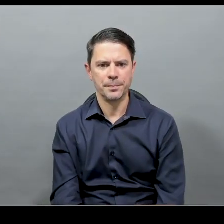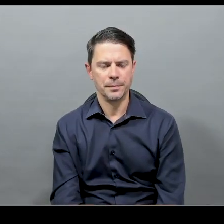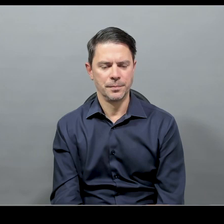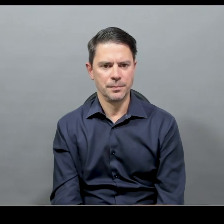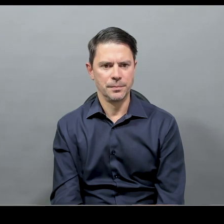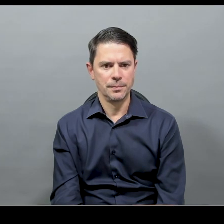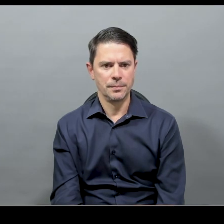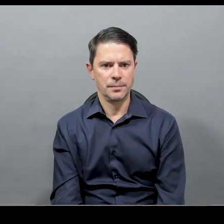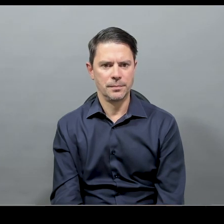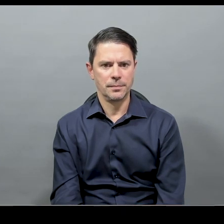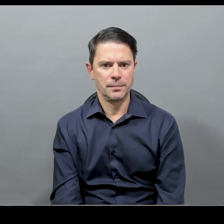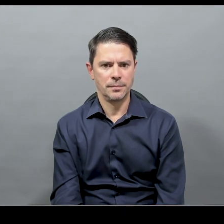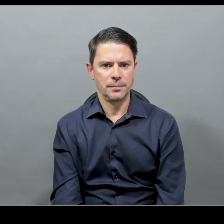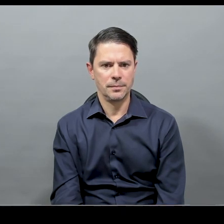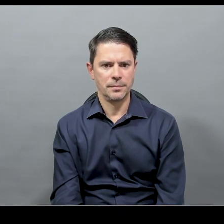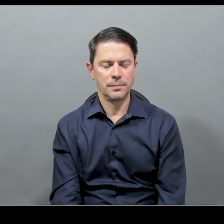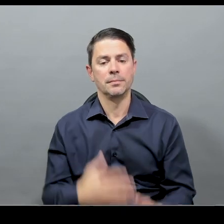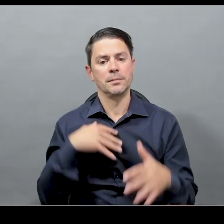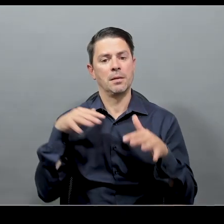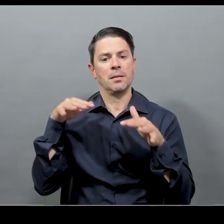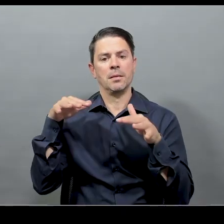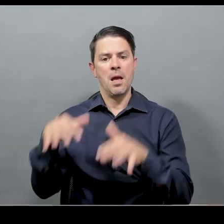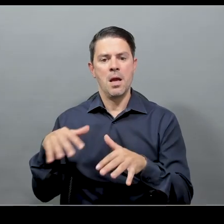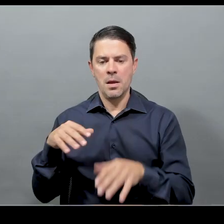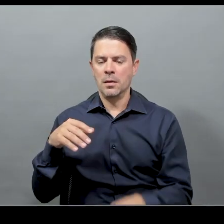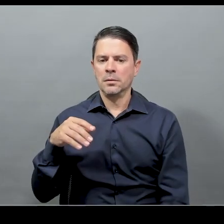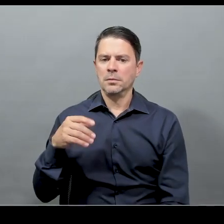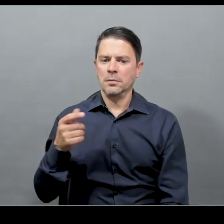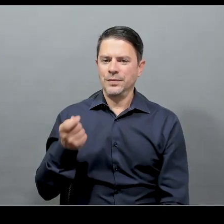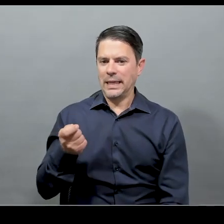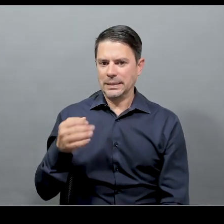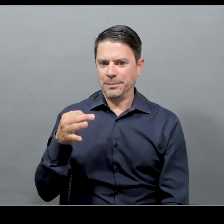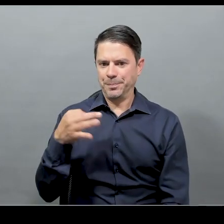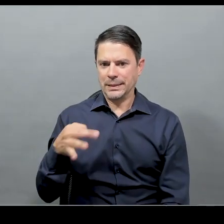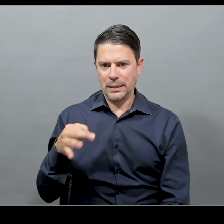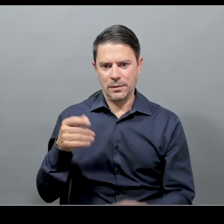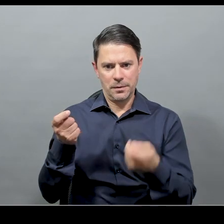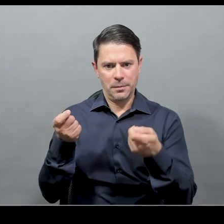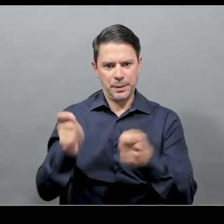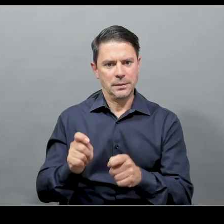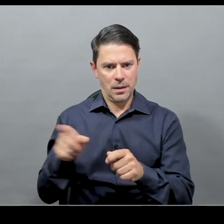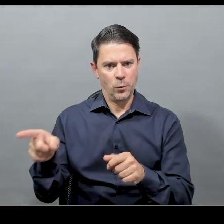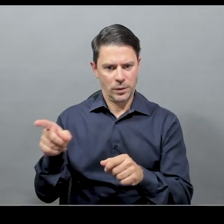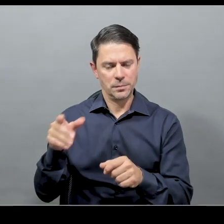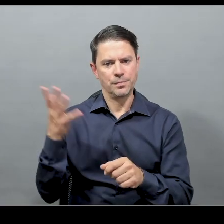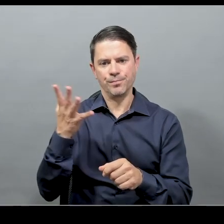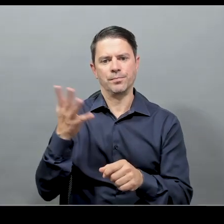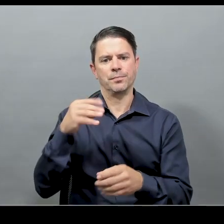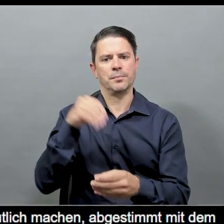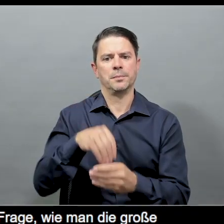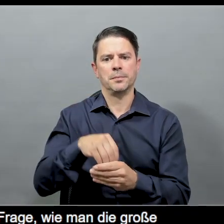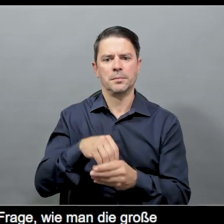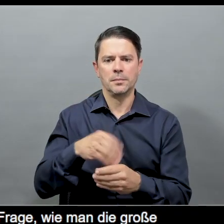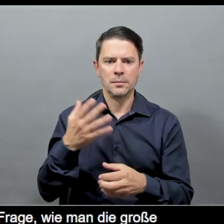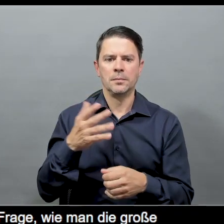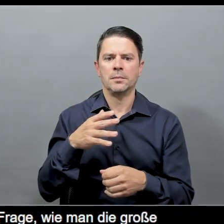Finanzministerbeschluss aller 16 Länder, es gibt aber einstimmige Beschlüsse der Verkehrsministerkonferenz und auch